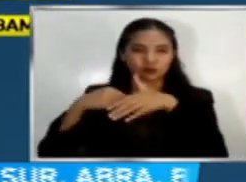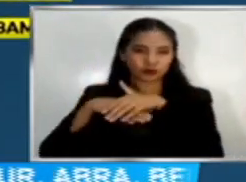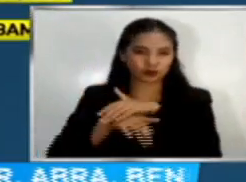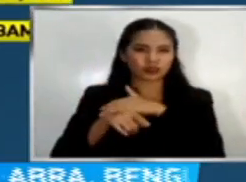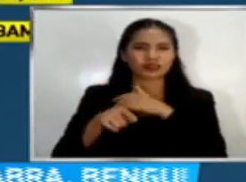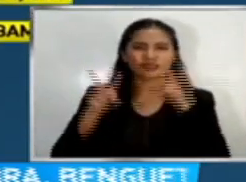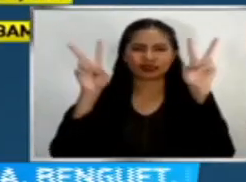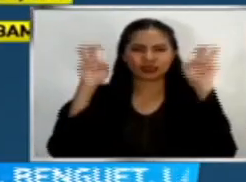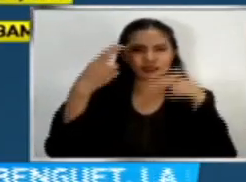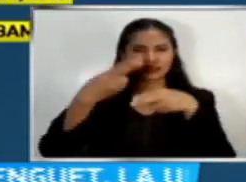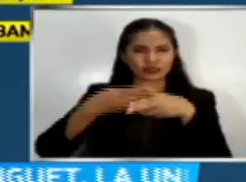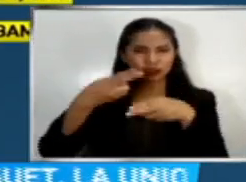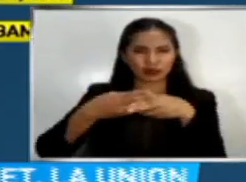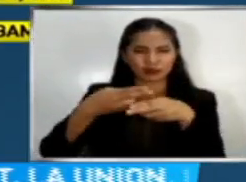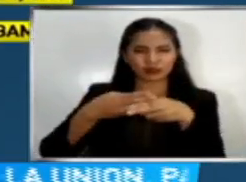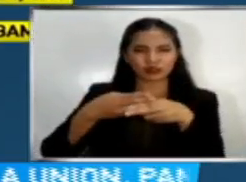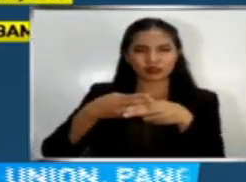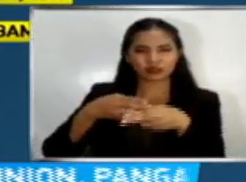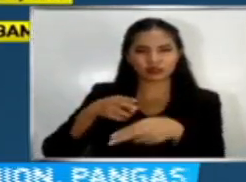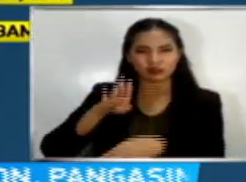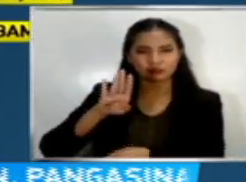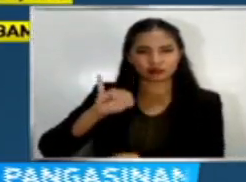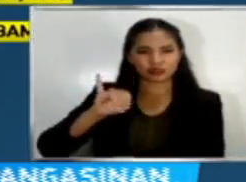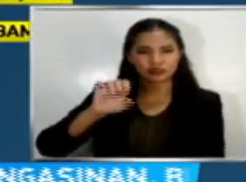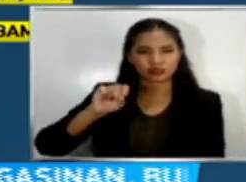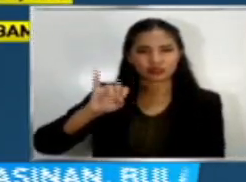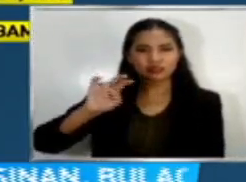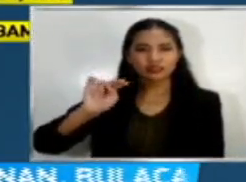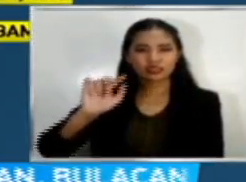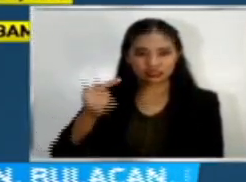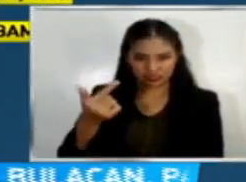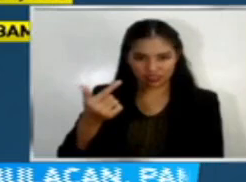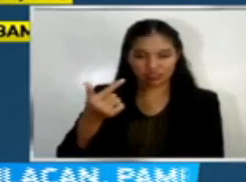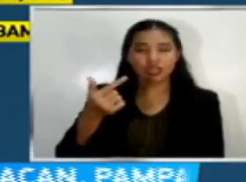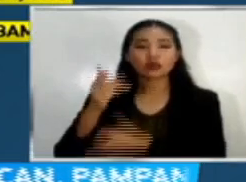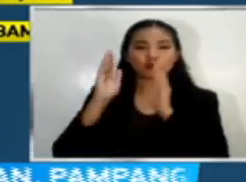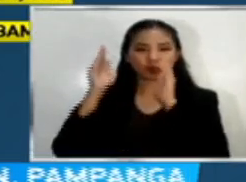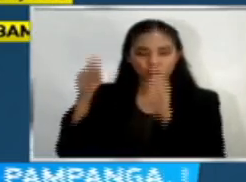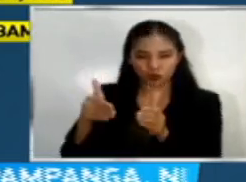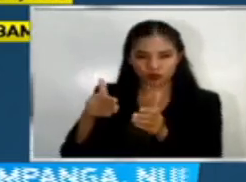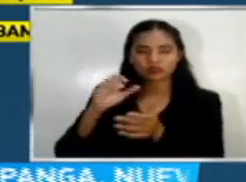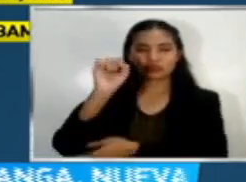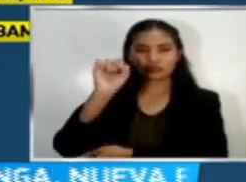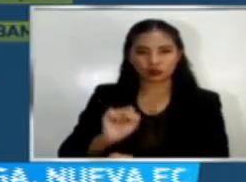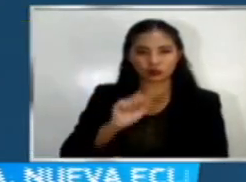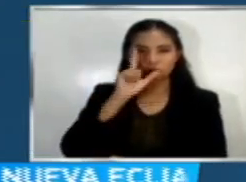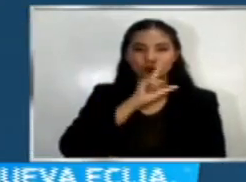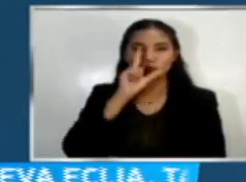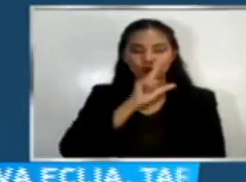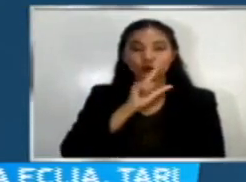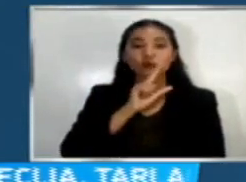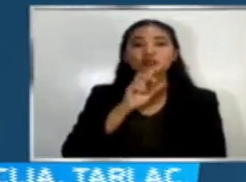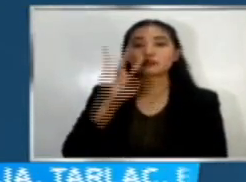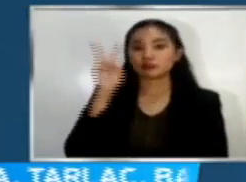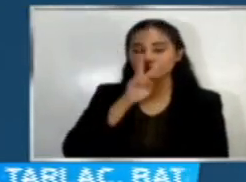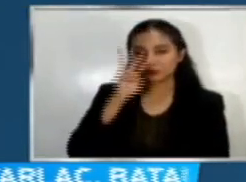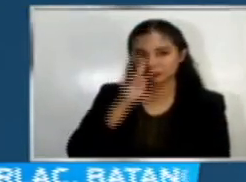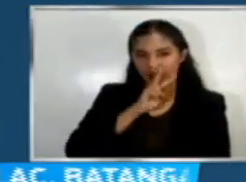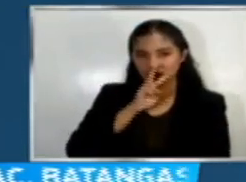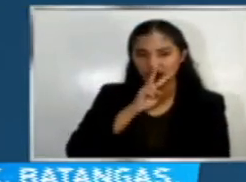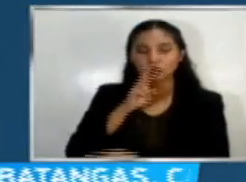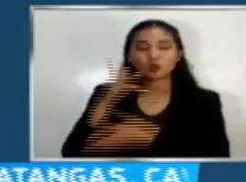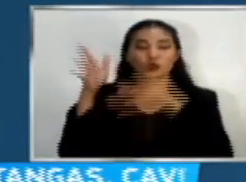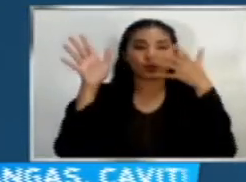tatawaging Bising. Tutumbukin ito ang Southern Luzon at Visayas. Sa ngayon, easterlies ang nakaapekto sa Luzon